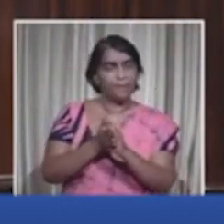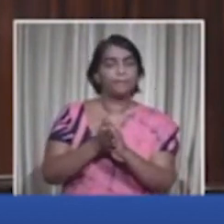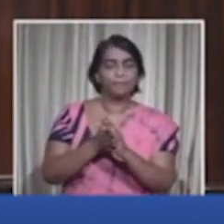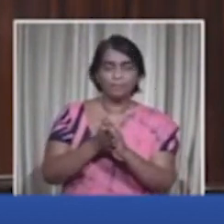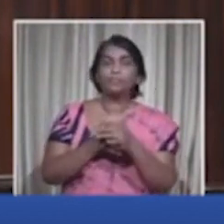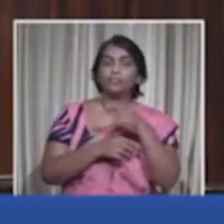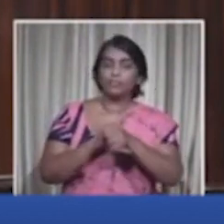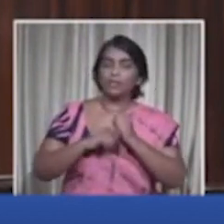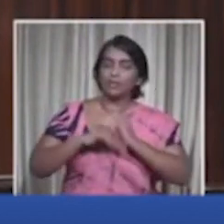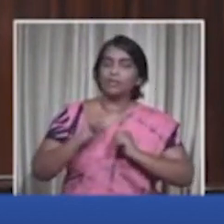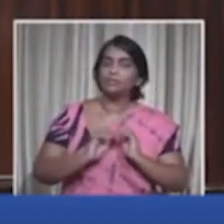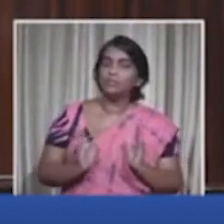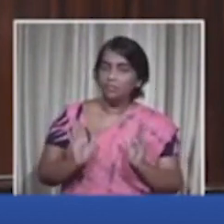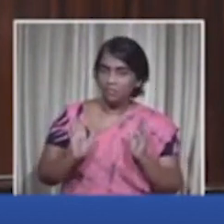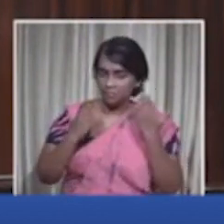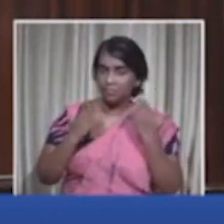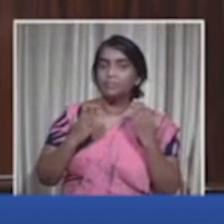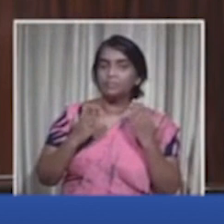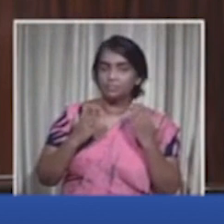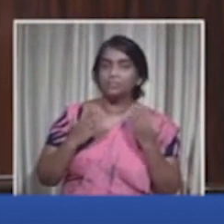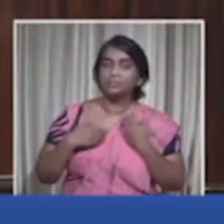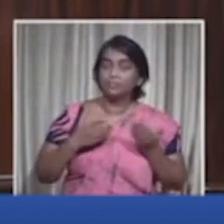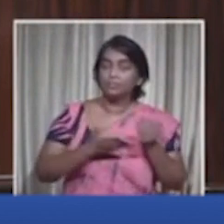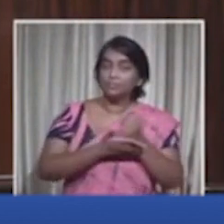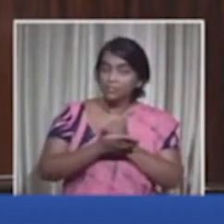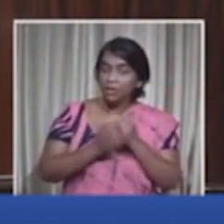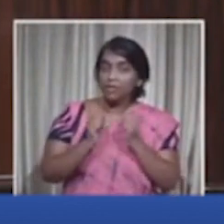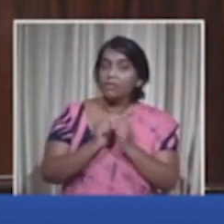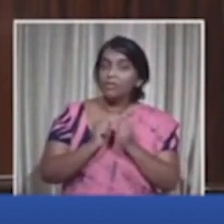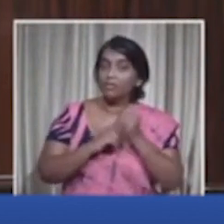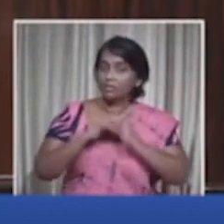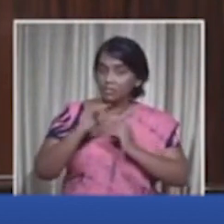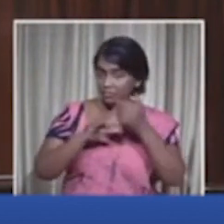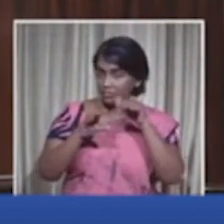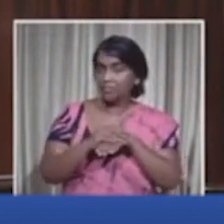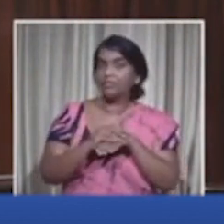කැපවීමෙන් එය ක්‍රියාත්මක කරන ලෙසයි. අප සියලු දෙනා ගන්නා ක්‍රියාමාර්ග තුල